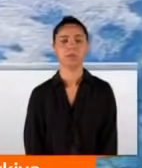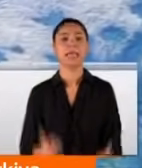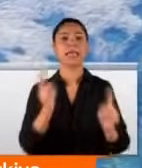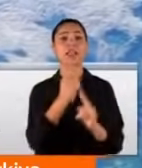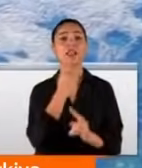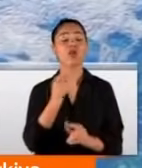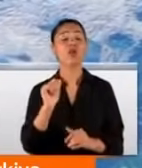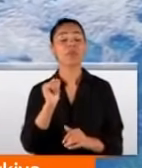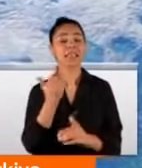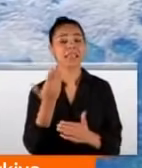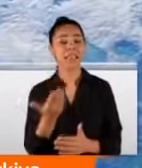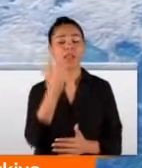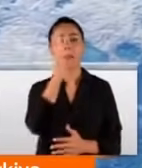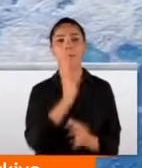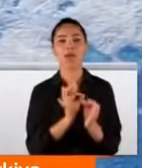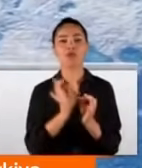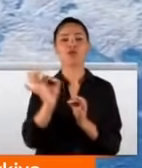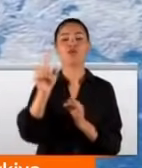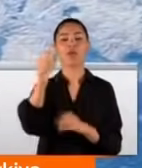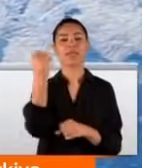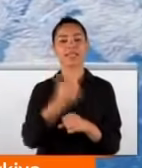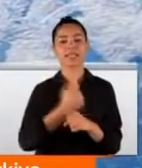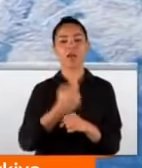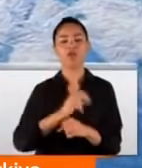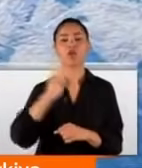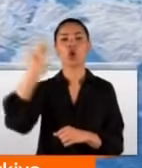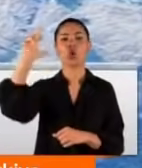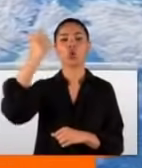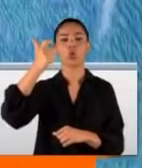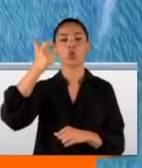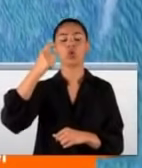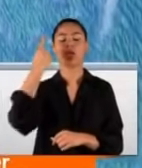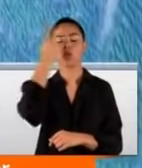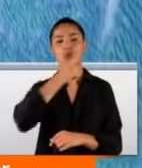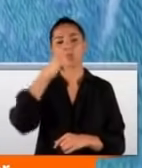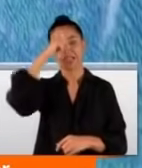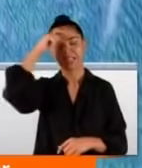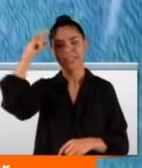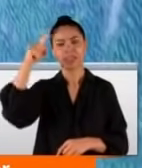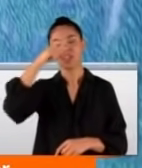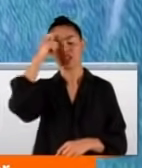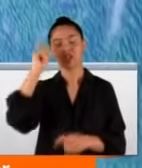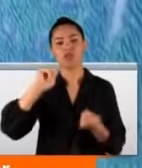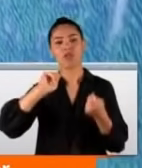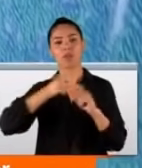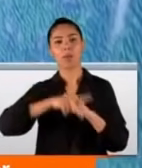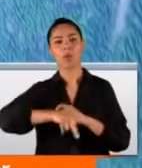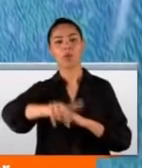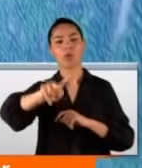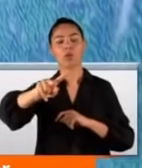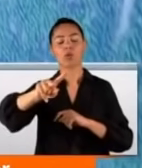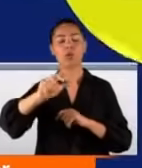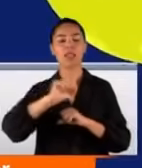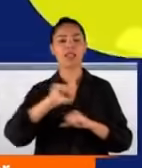Özetlemek gerekirse 500 metre çapındaki gök cismi güneş ışınları nedeniyle ısınıyor. Sıcaklık değişimi yörüngeye belli bir